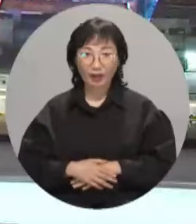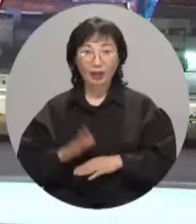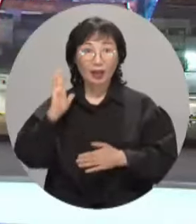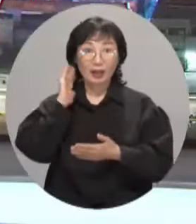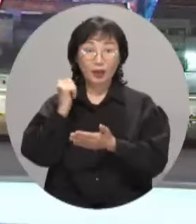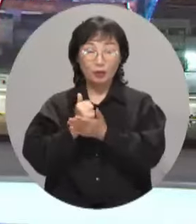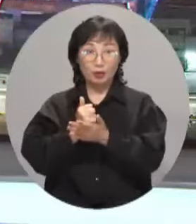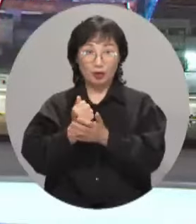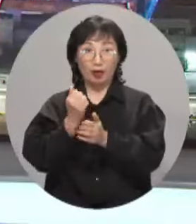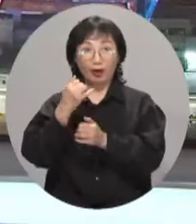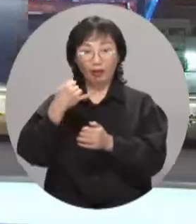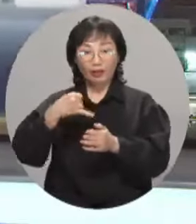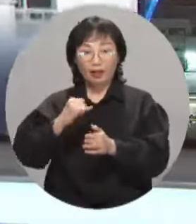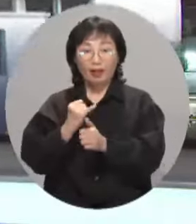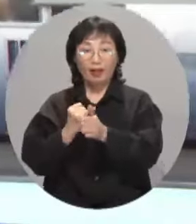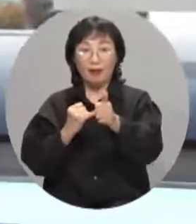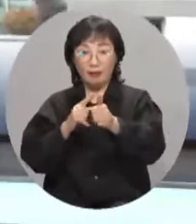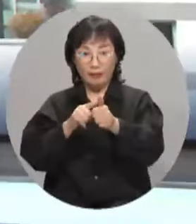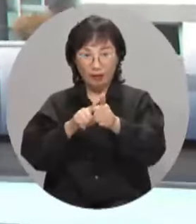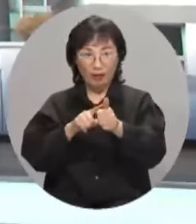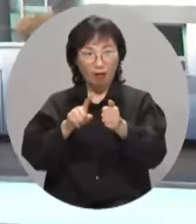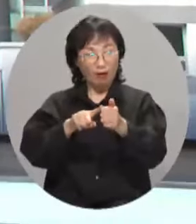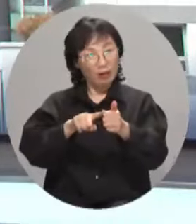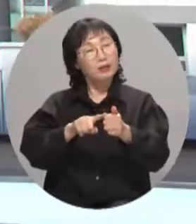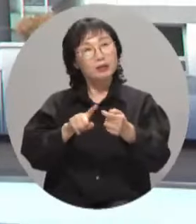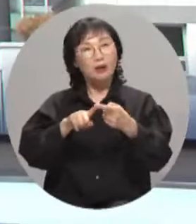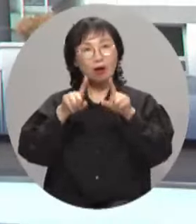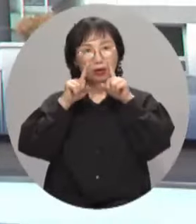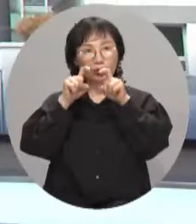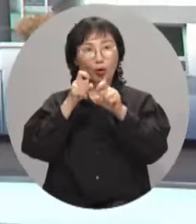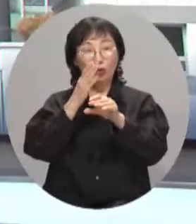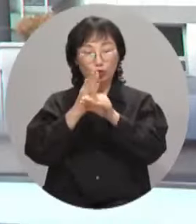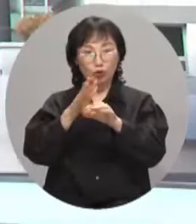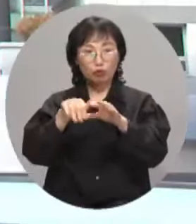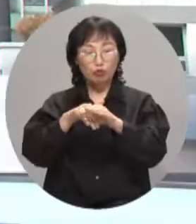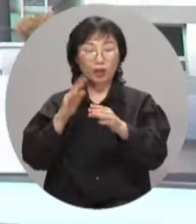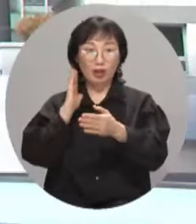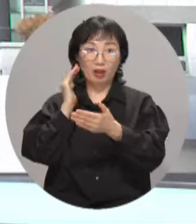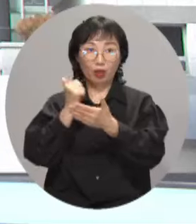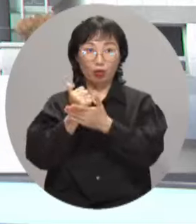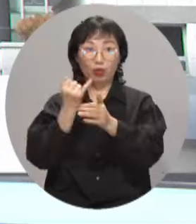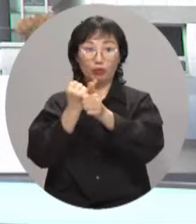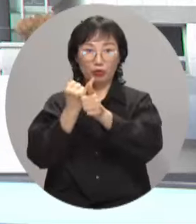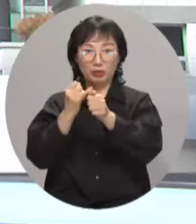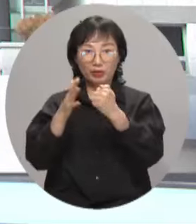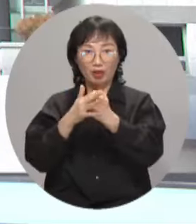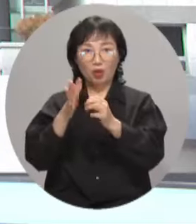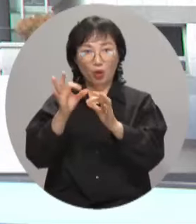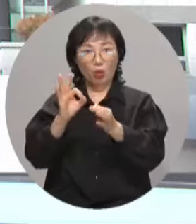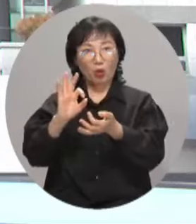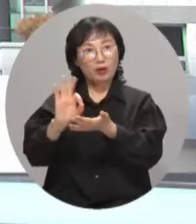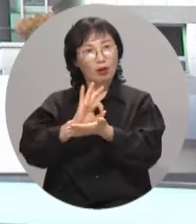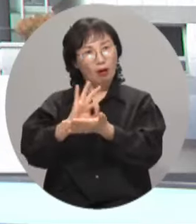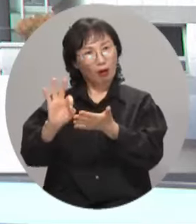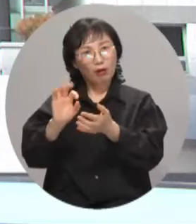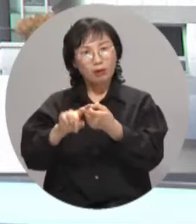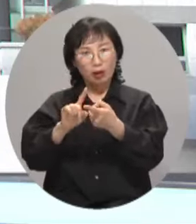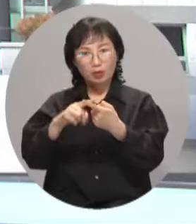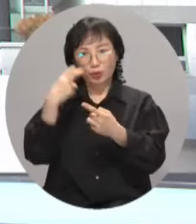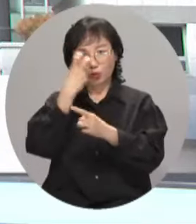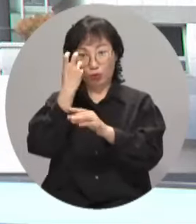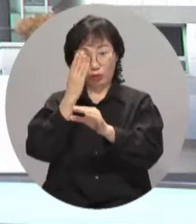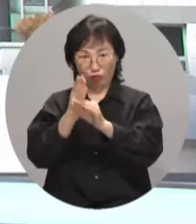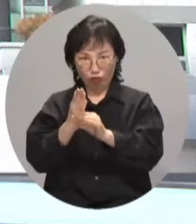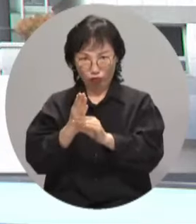대통령 사위 특해 채용 의혹을 수사 중인 검찰이 문재인 전 대통령 부부의 금융 개좌 내역을 조사하고 있는 것으로